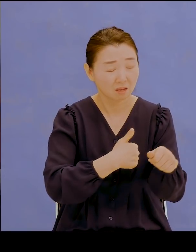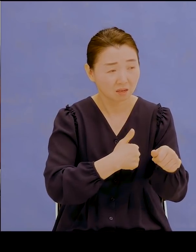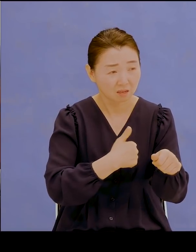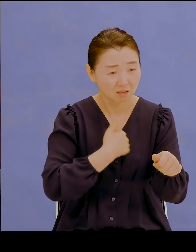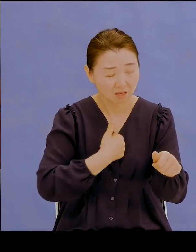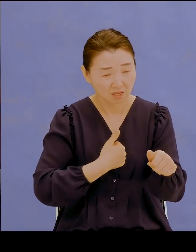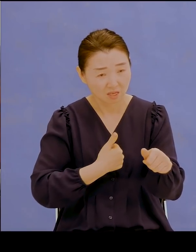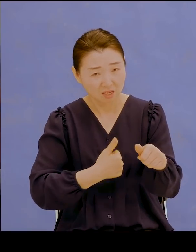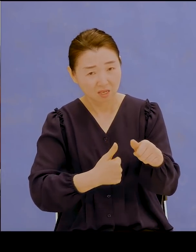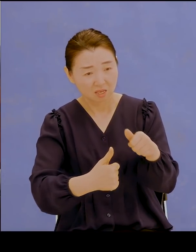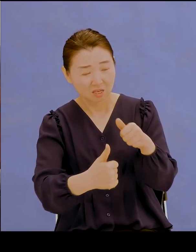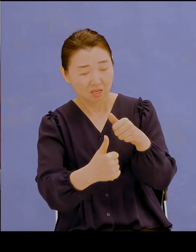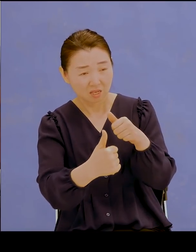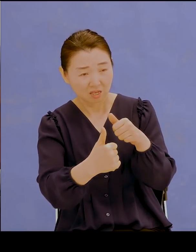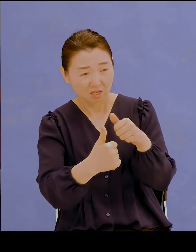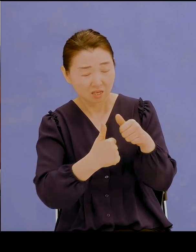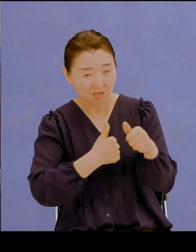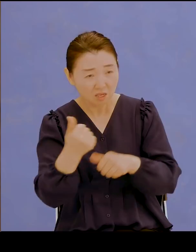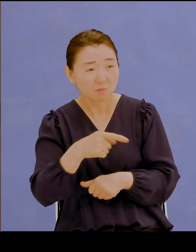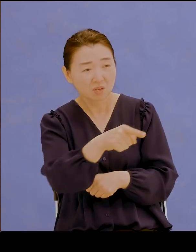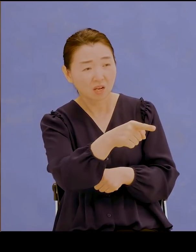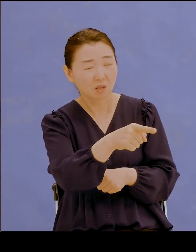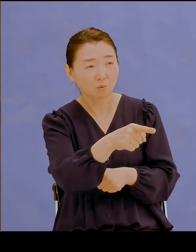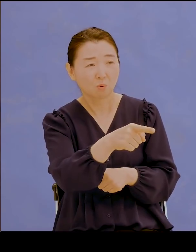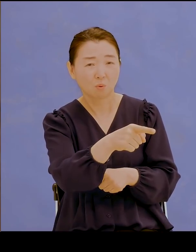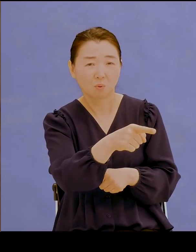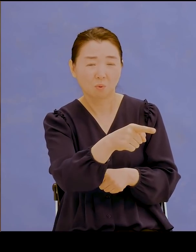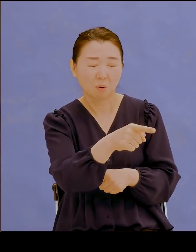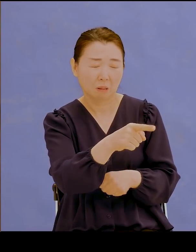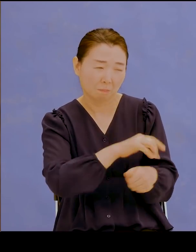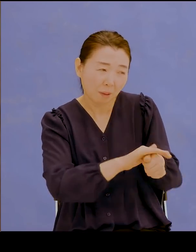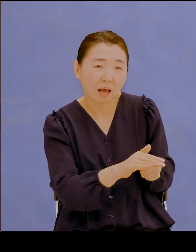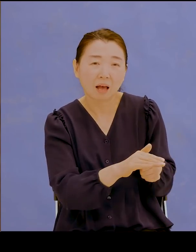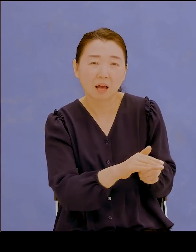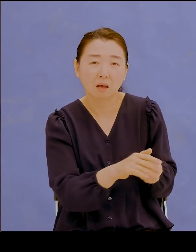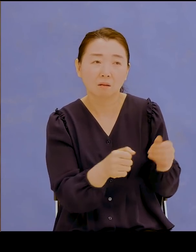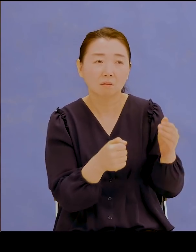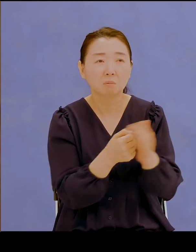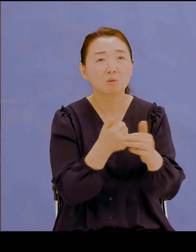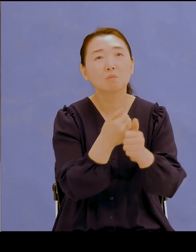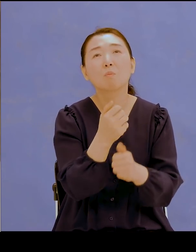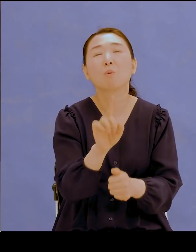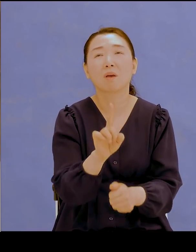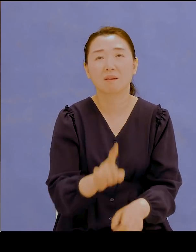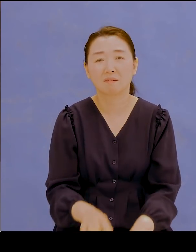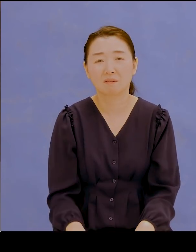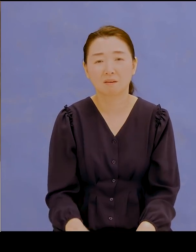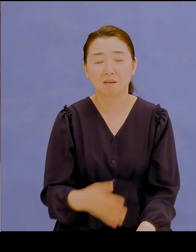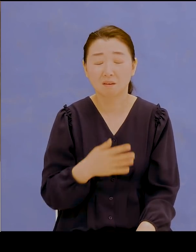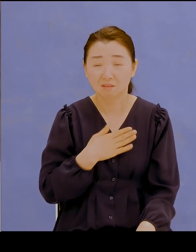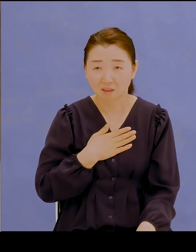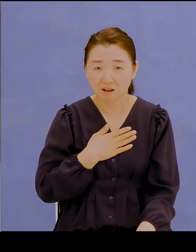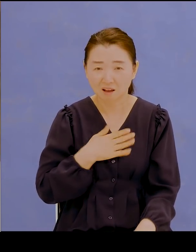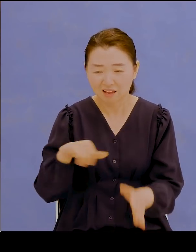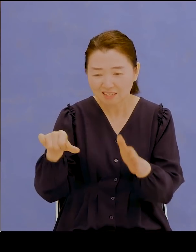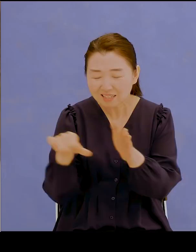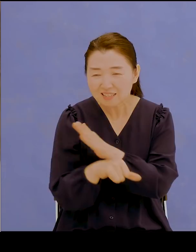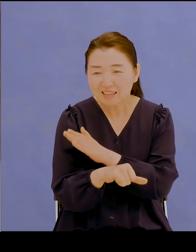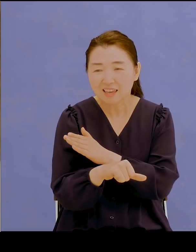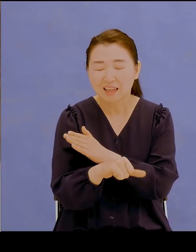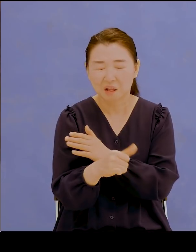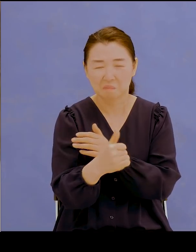또 쪼그라들거나 상처받을 텐데 그 생각을 하니까 그러니까 하나님이 그런 긍휼한 마음을 내가 지는 게 이기는 거다 그런 말